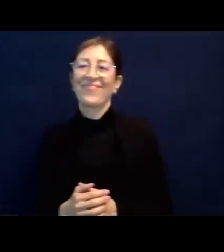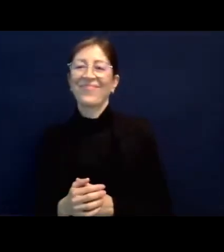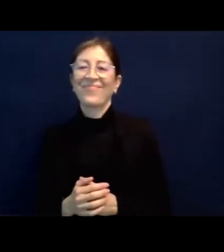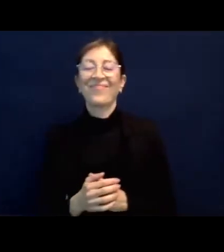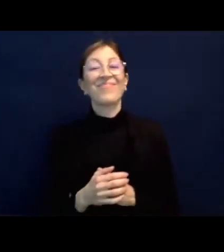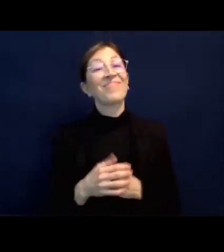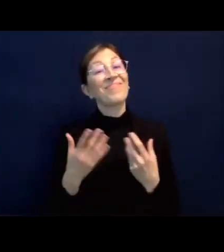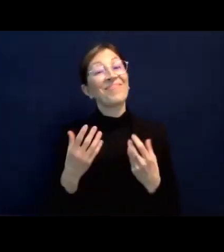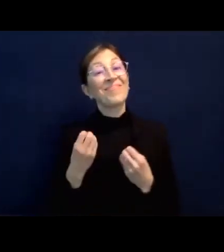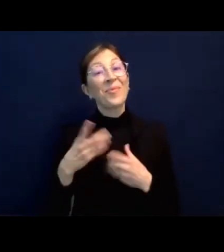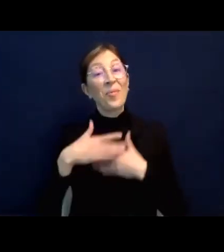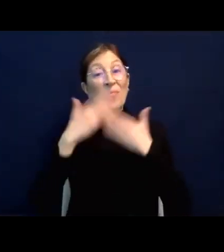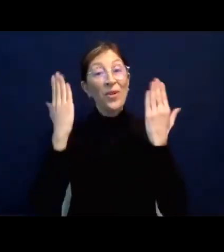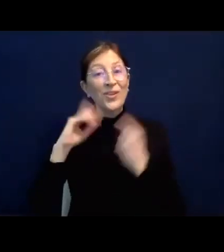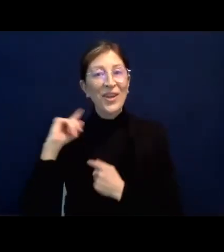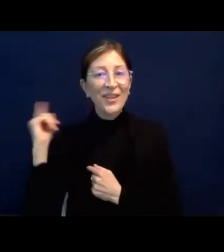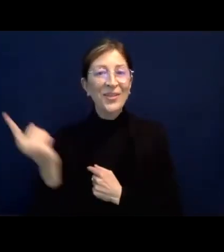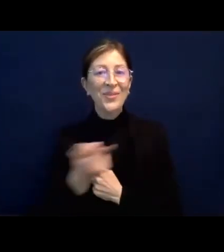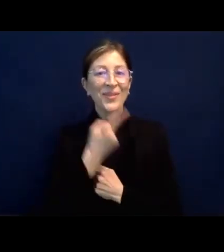Buongiorno a tutti,